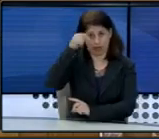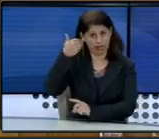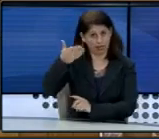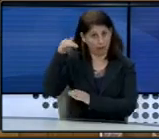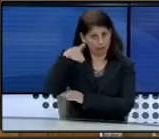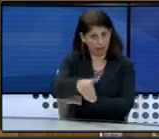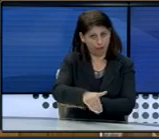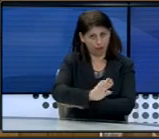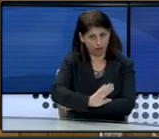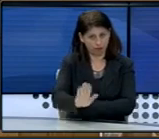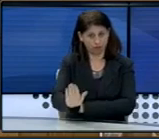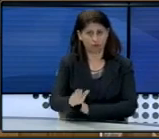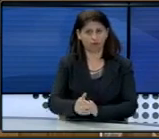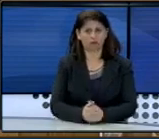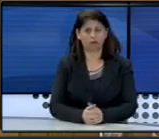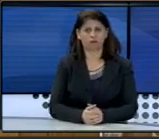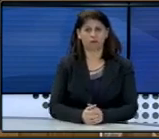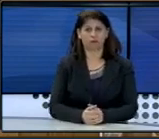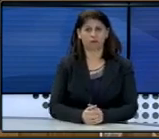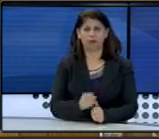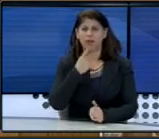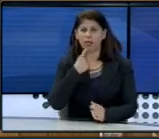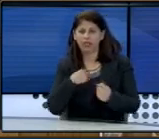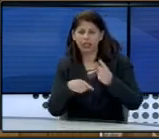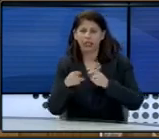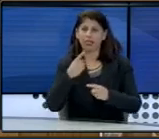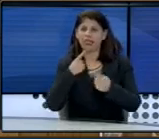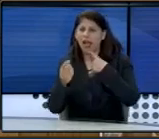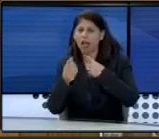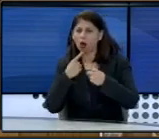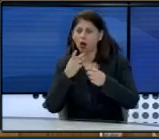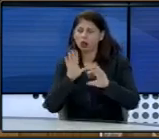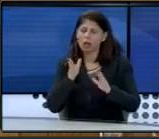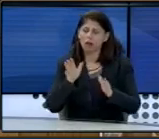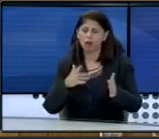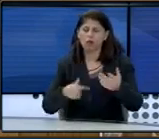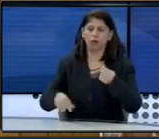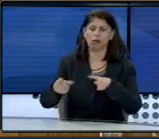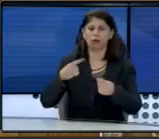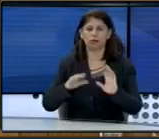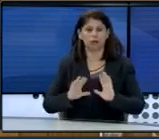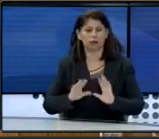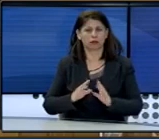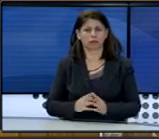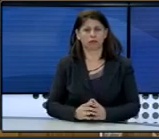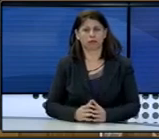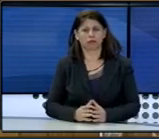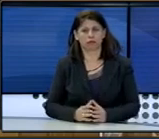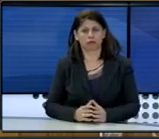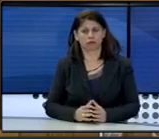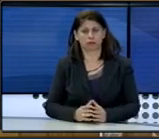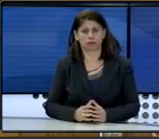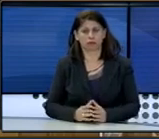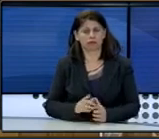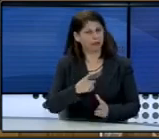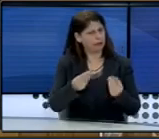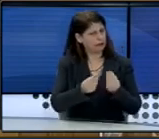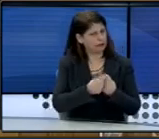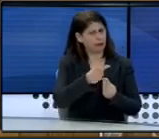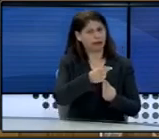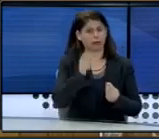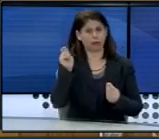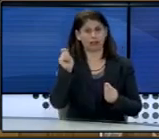κατέρεε. Ότι ο προσχηματικός διάλογος με την Τουρκία μπορεί να σας βόλευε